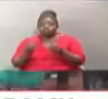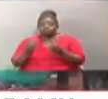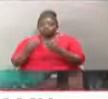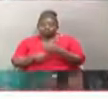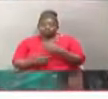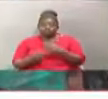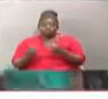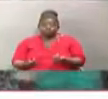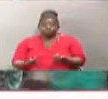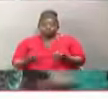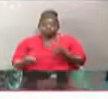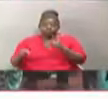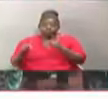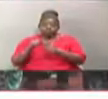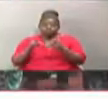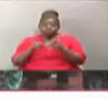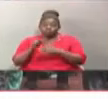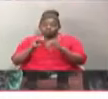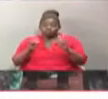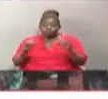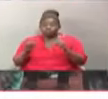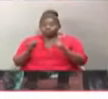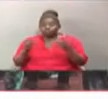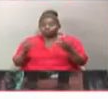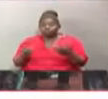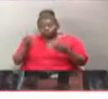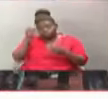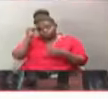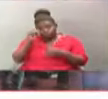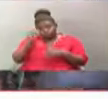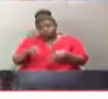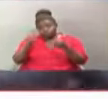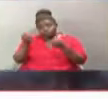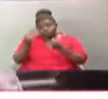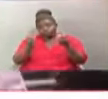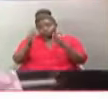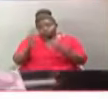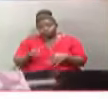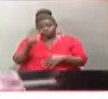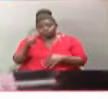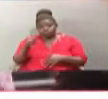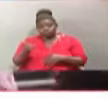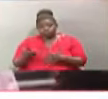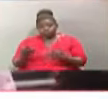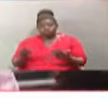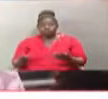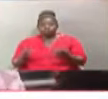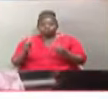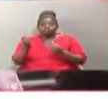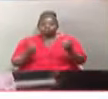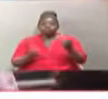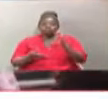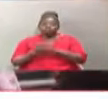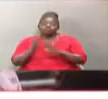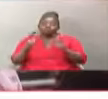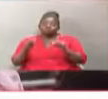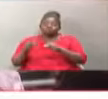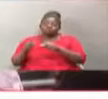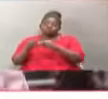bategeezezza nti bo tebongeza bisale era nga baliko obubaka bwe basibiridde baddereeva bannaabwe. Obutavugisa kimama mubeere